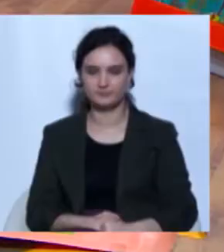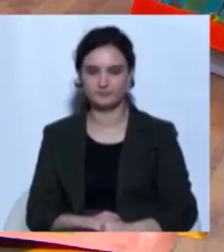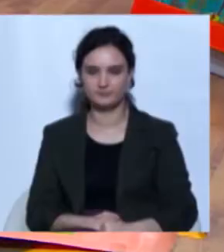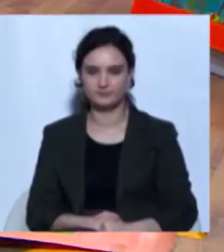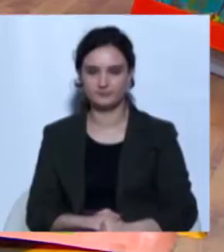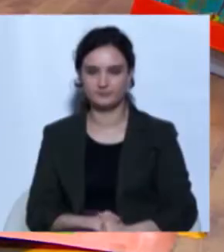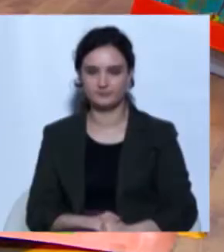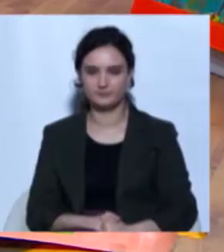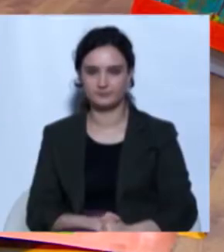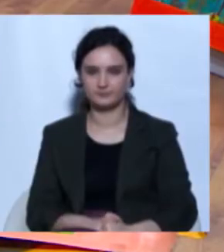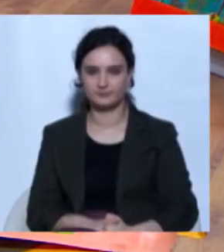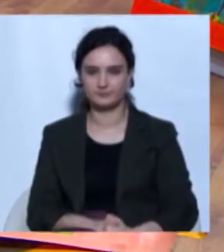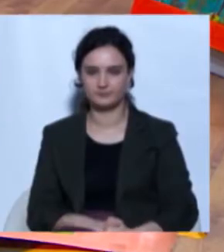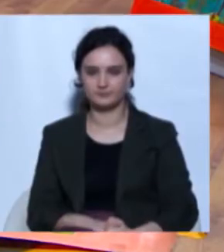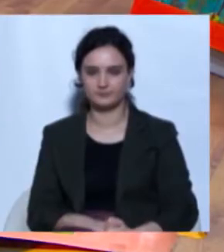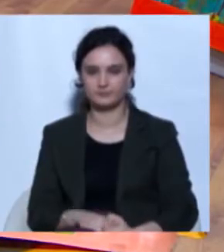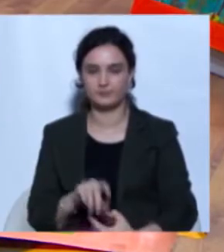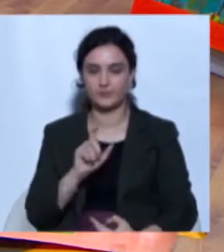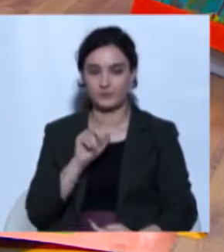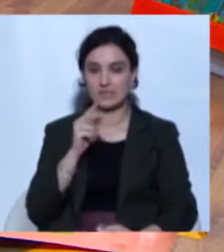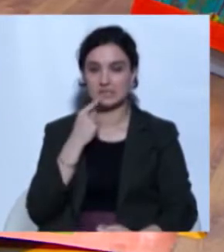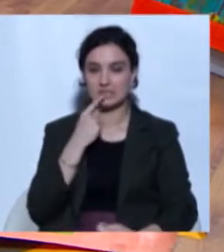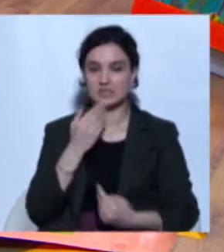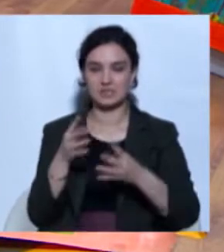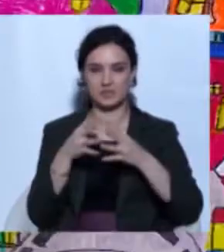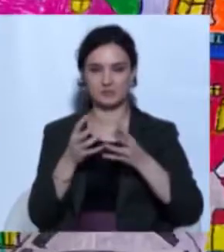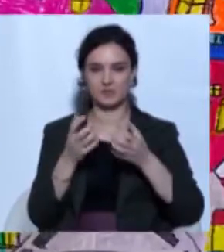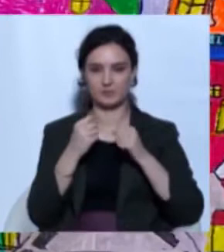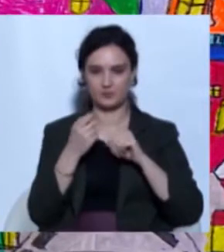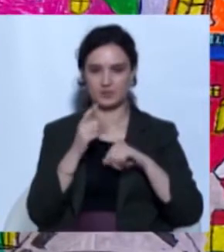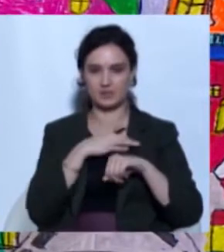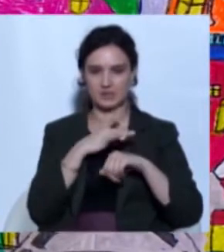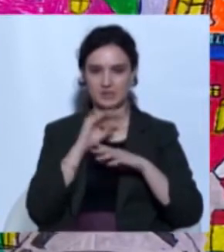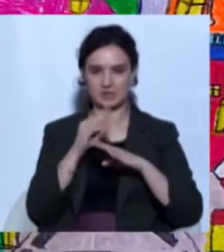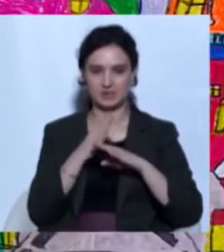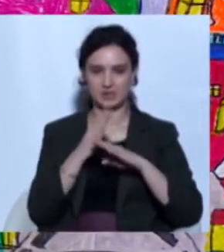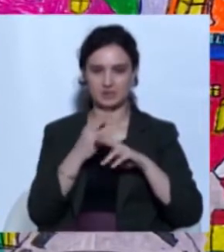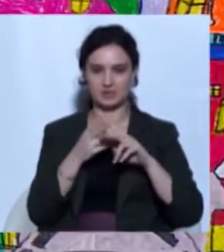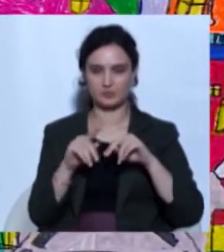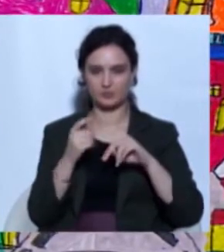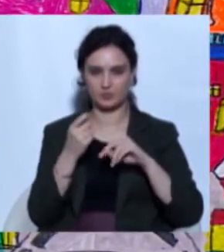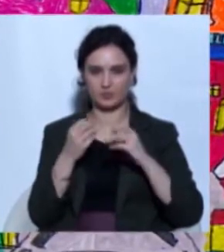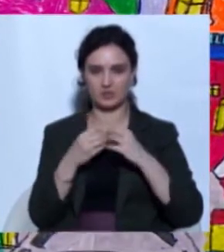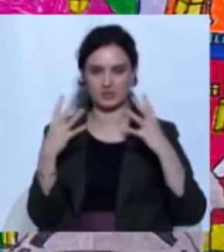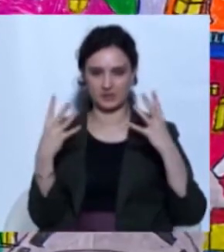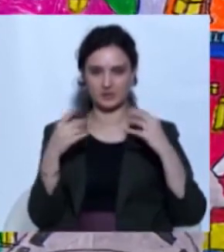ესეთი ლურჯისგან და წითლისგან მიღებული. აქ ცოტა თეთრიც არის, იმიტომ რომ ცოტა